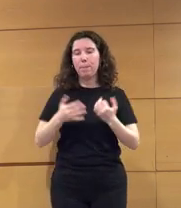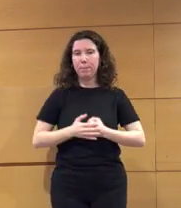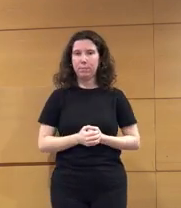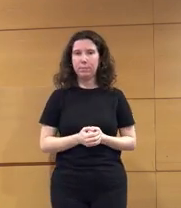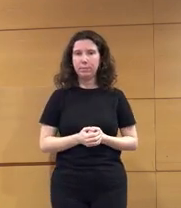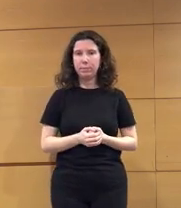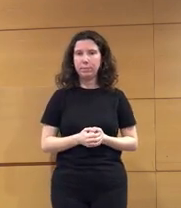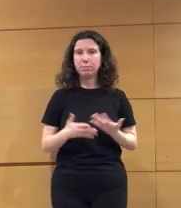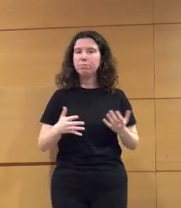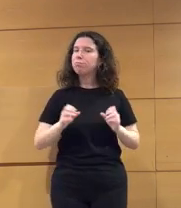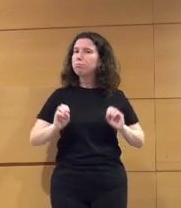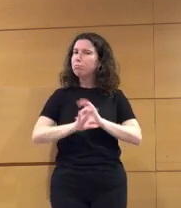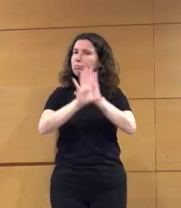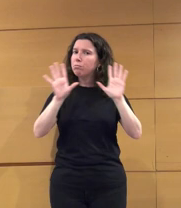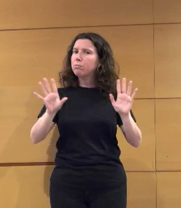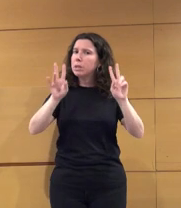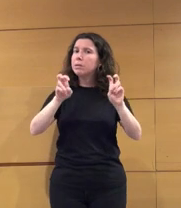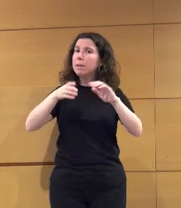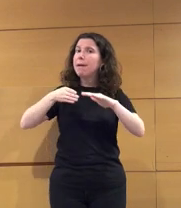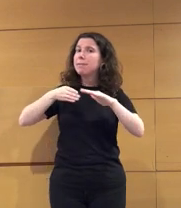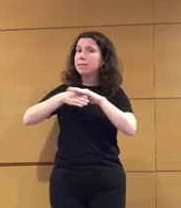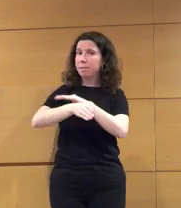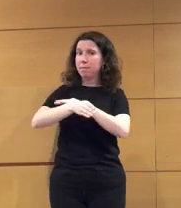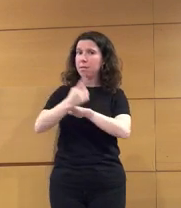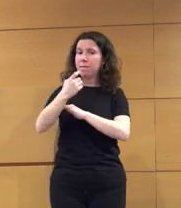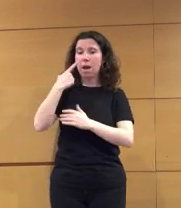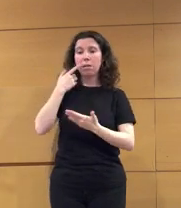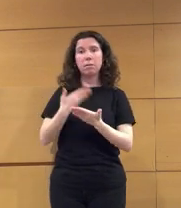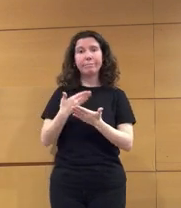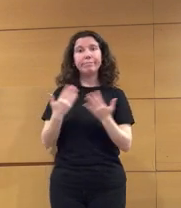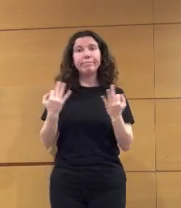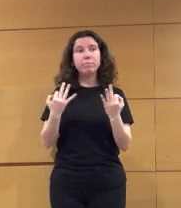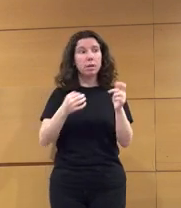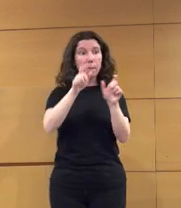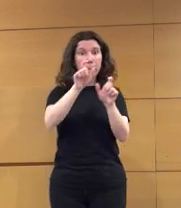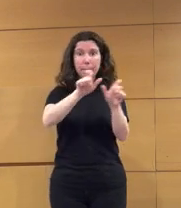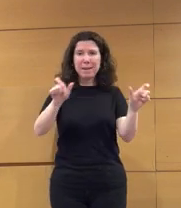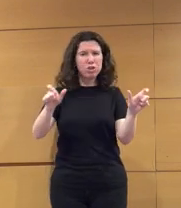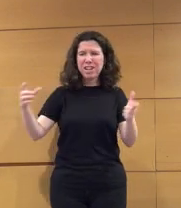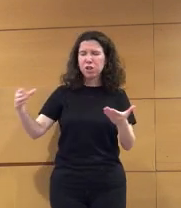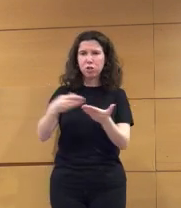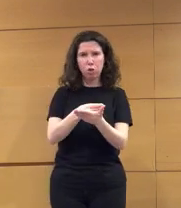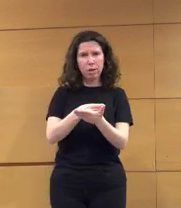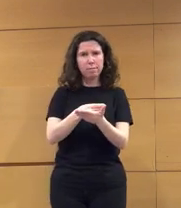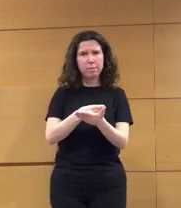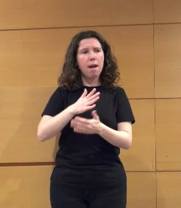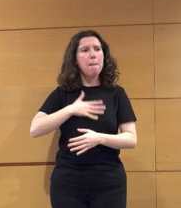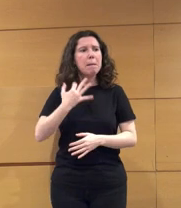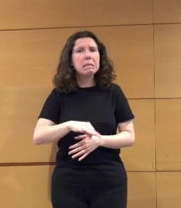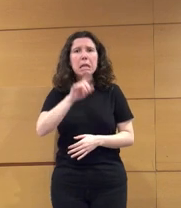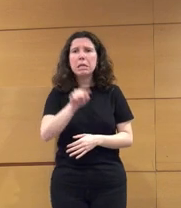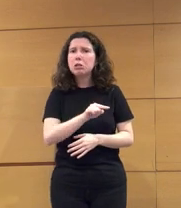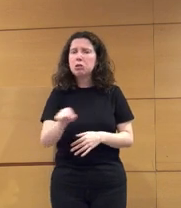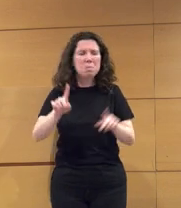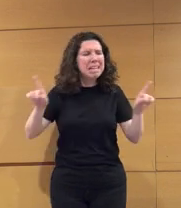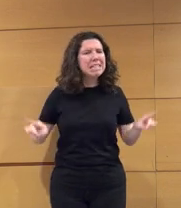Està clar que l'accessibilitat ha de garantir que totes les persones, amb independència de les seves capacitats, puguin fer